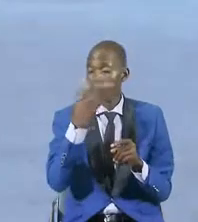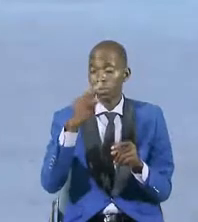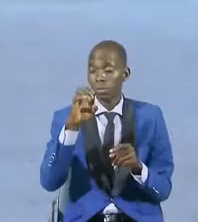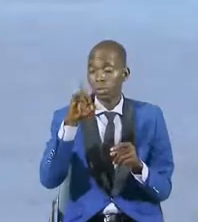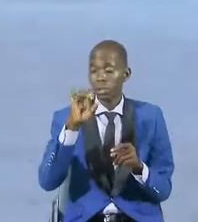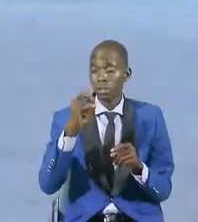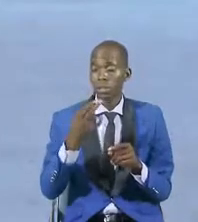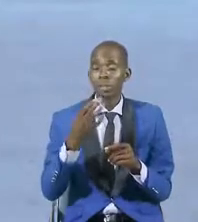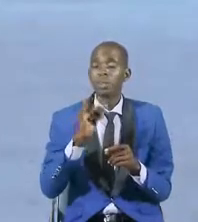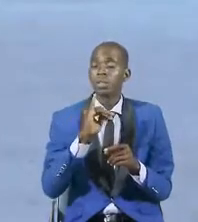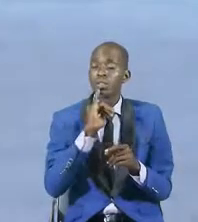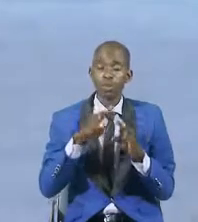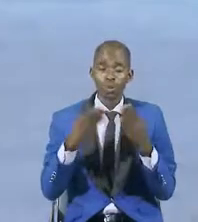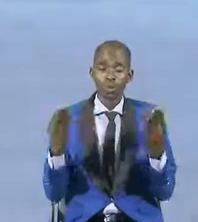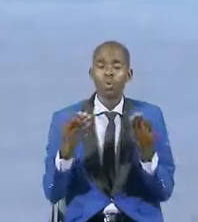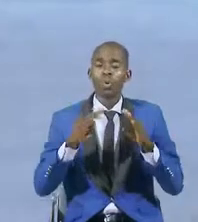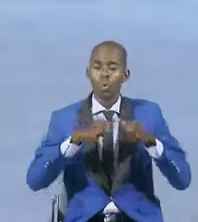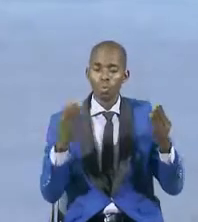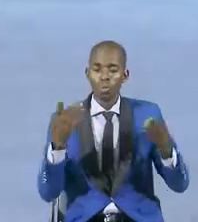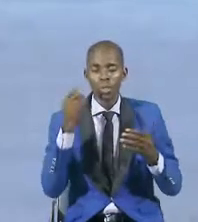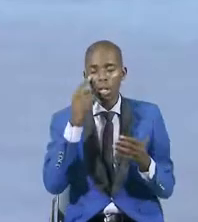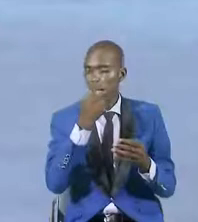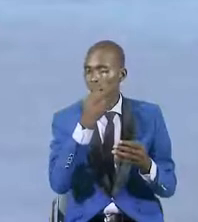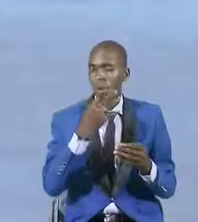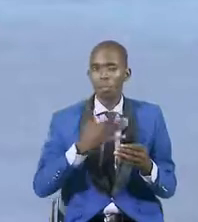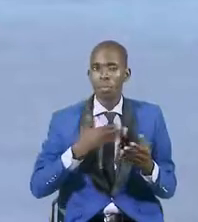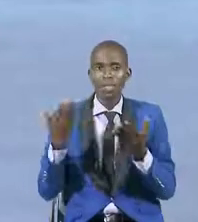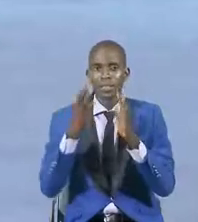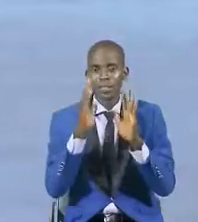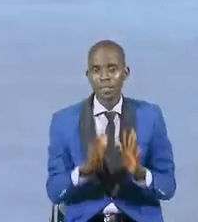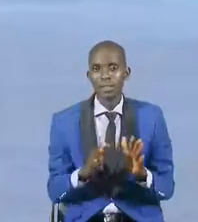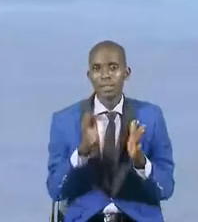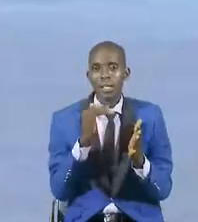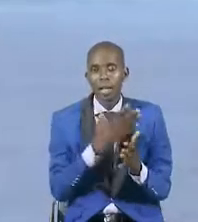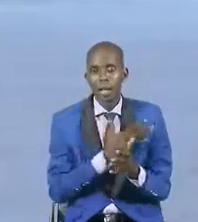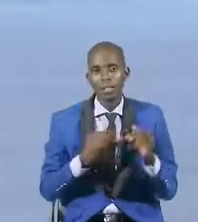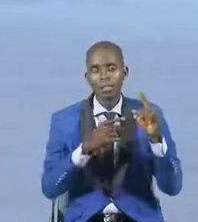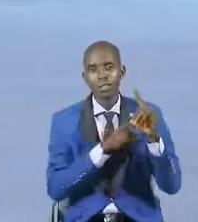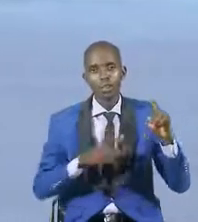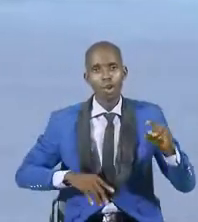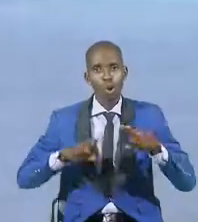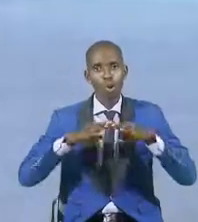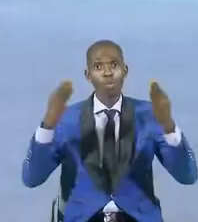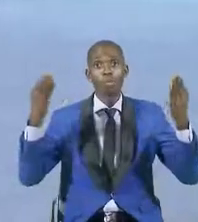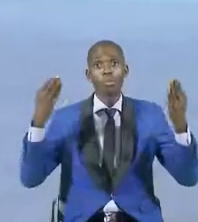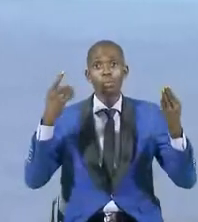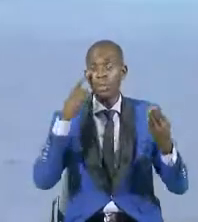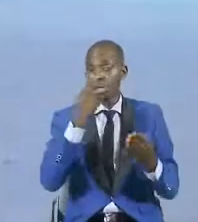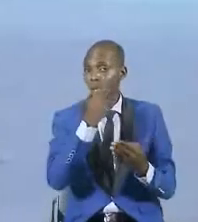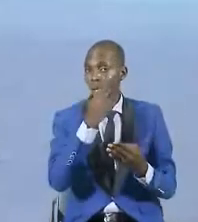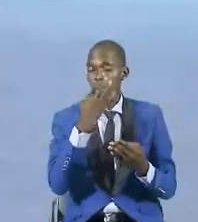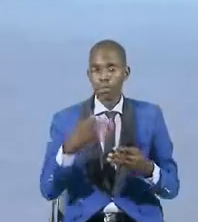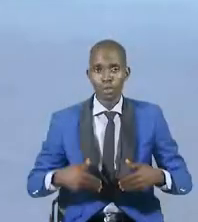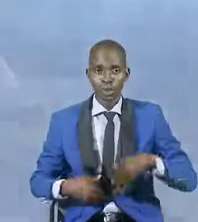Comme les yeux d'Élisée étaient ouverts, et dit, et l'Éternel ouvrit les yeux du serviteur qui